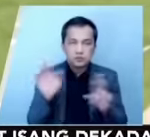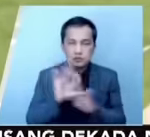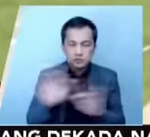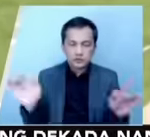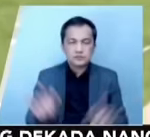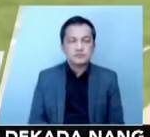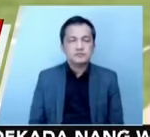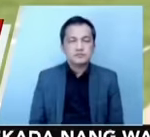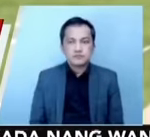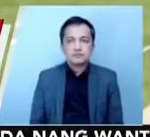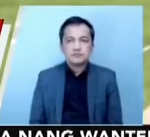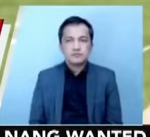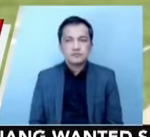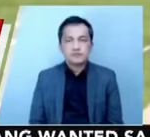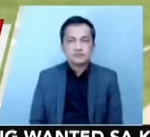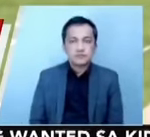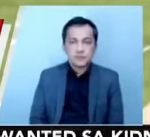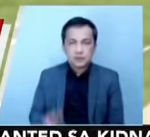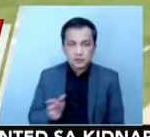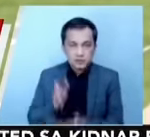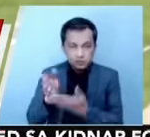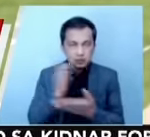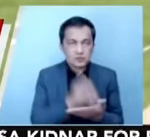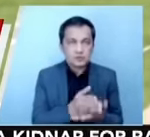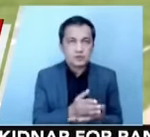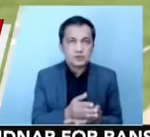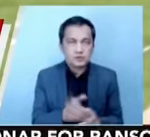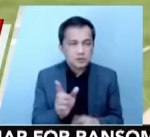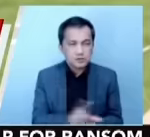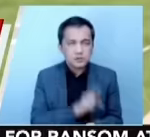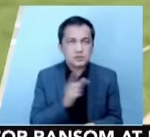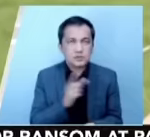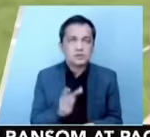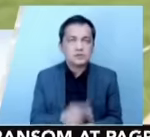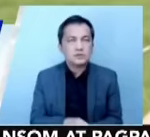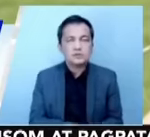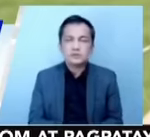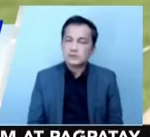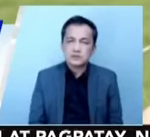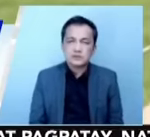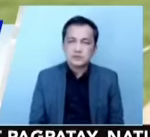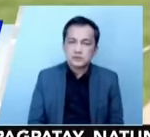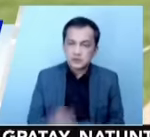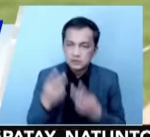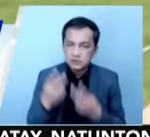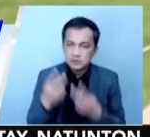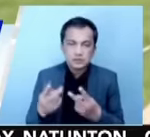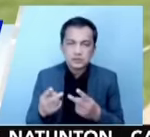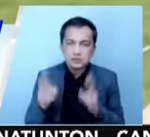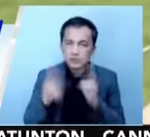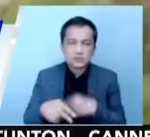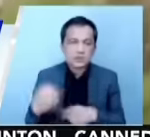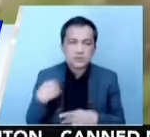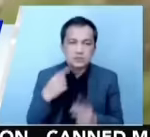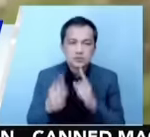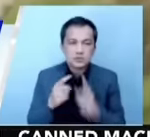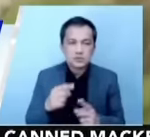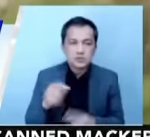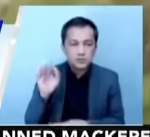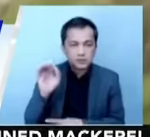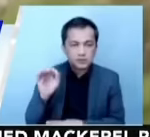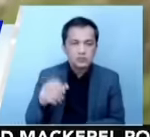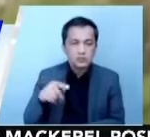doon sa kanila, medyo matagal na hindi lang nila nakikita at nakakausap si Pastor Quiboloy.